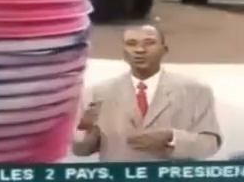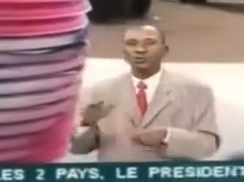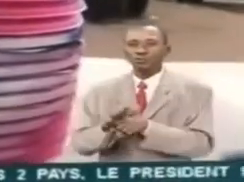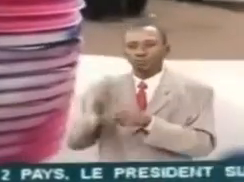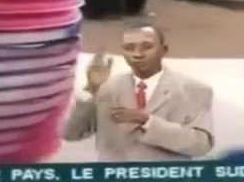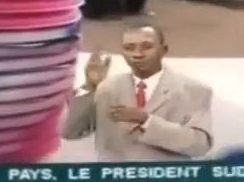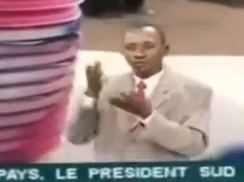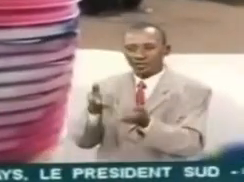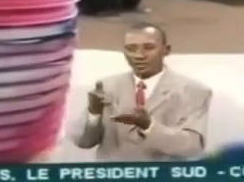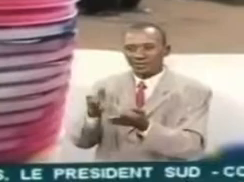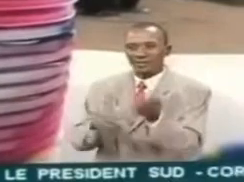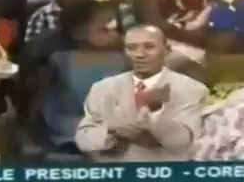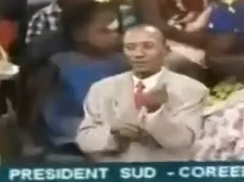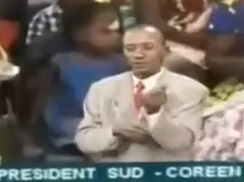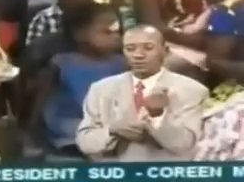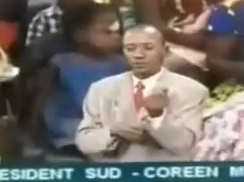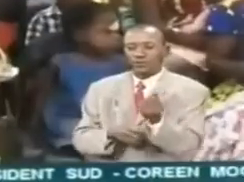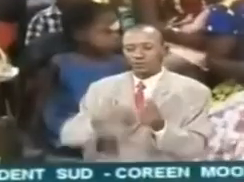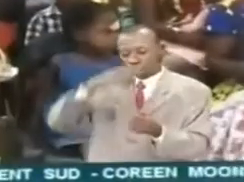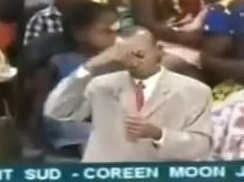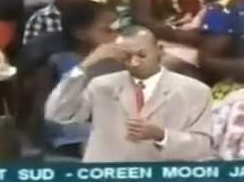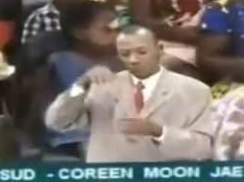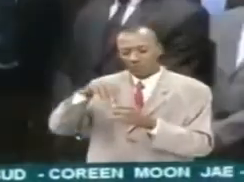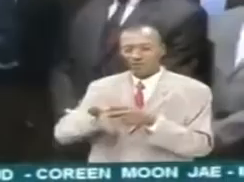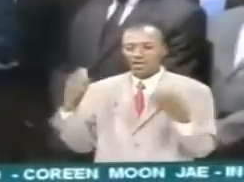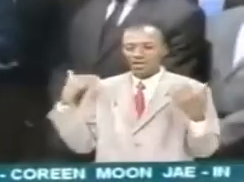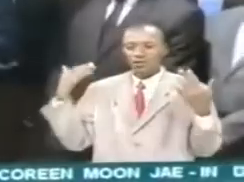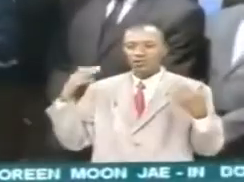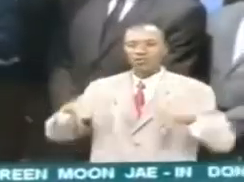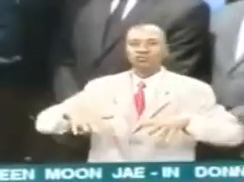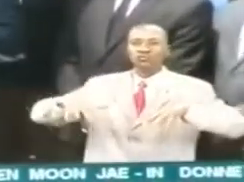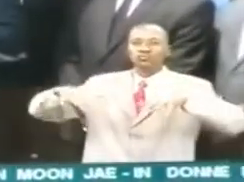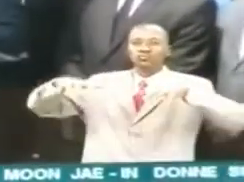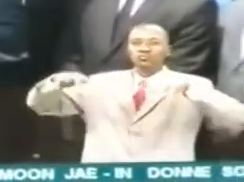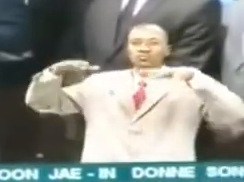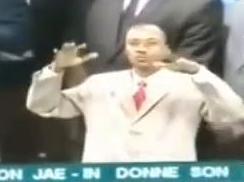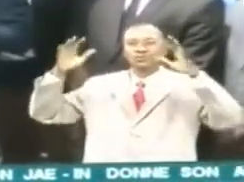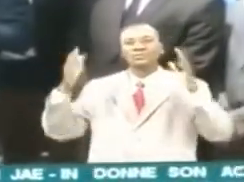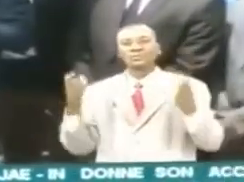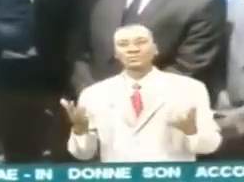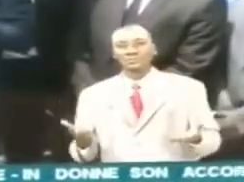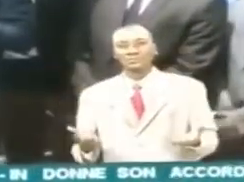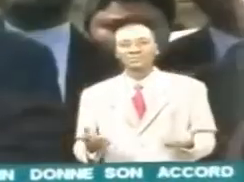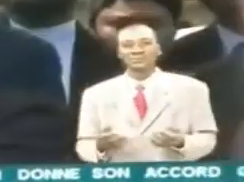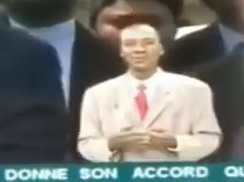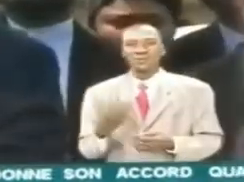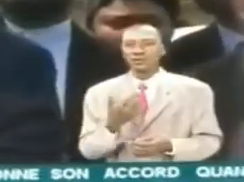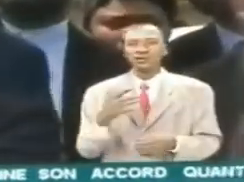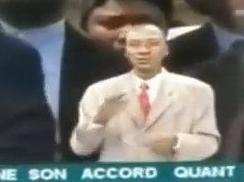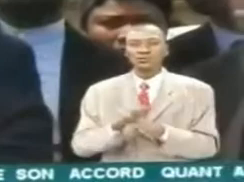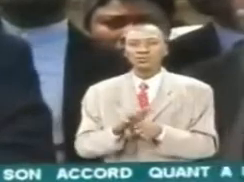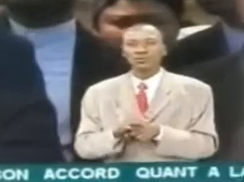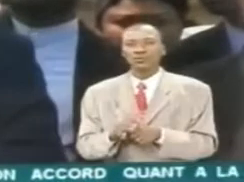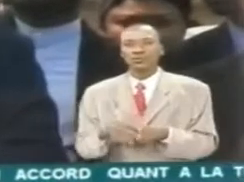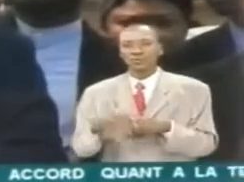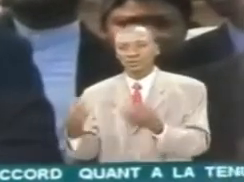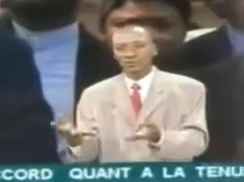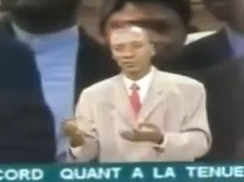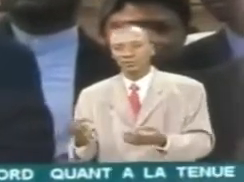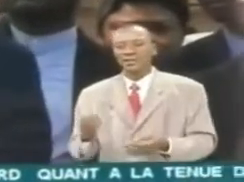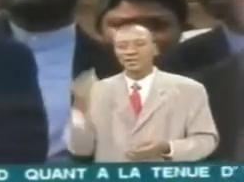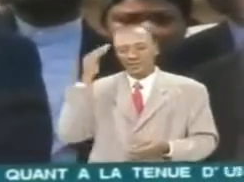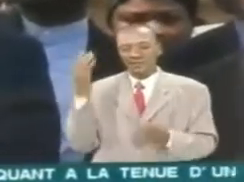capitale congolaise. La cérémonie a été présidée au nom du Premier ministre en fin du stade des Martyrs par le vice-premier ministre de l'Intérieur et de Sécurité,